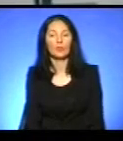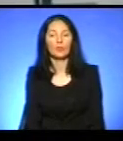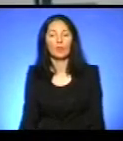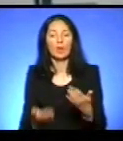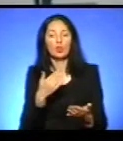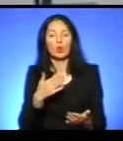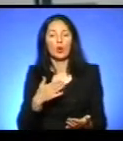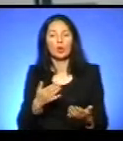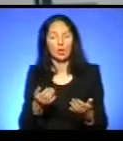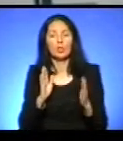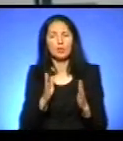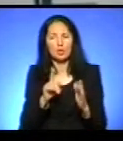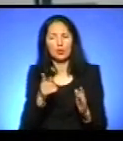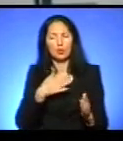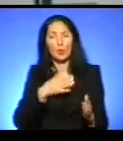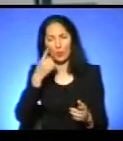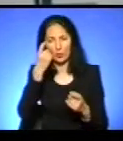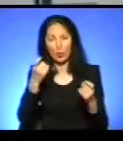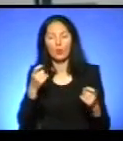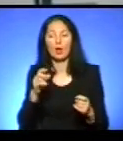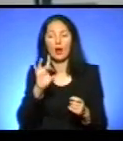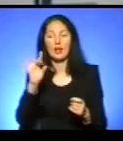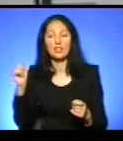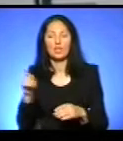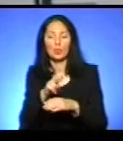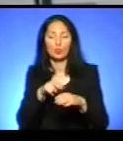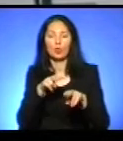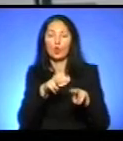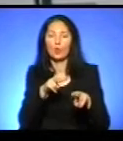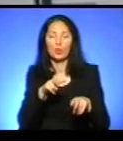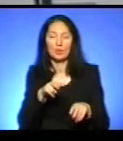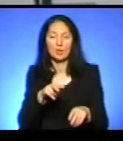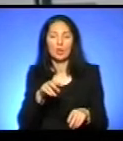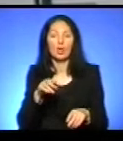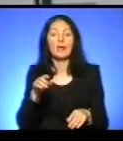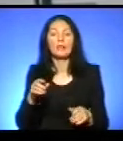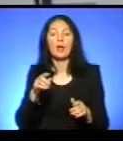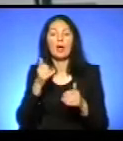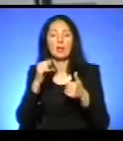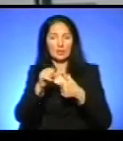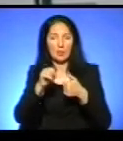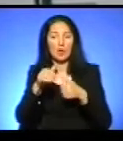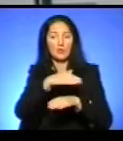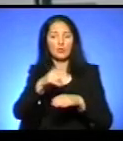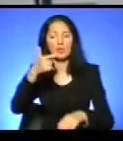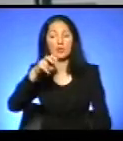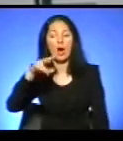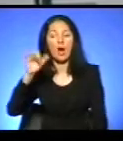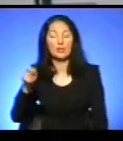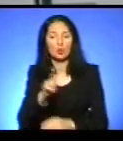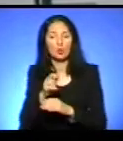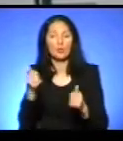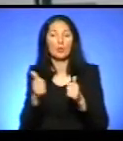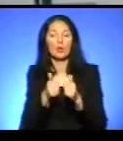Як щойно нам повідомила речник патрульної поліції Тернопільщини Оксана Смільська, на заправці на вулиці Галицькій у Тернополі поблизу